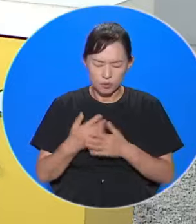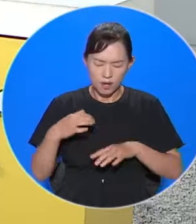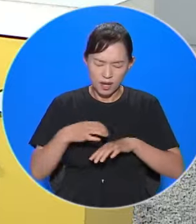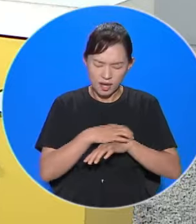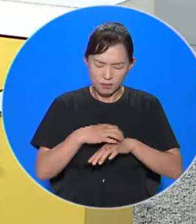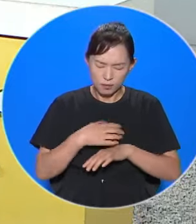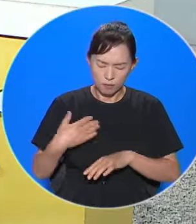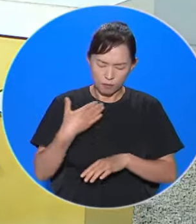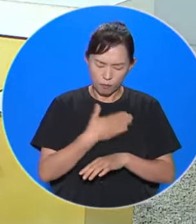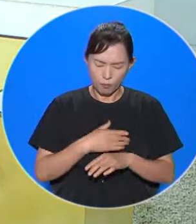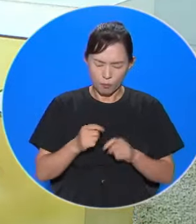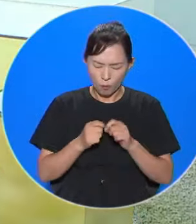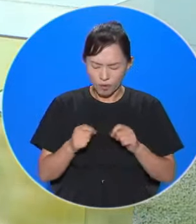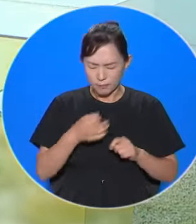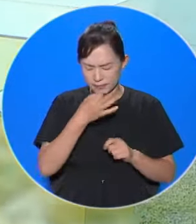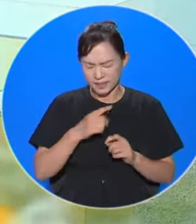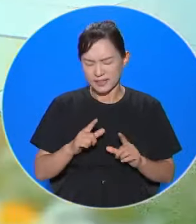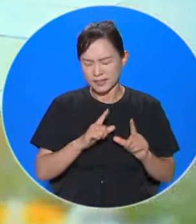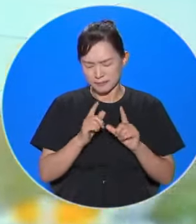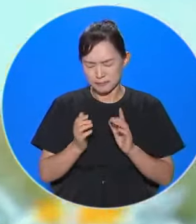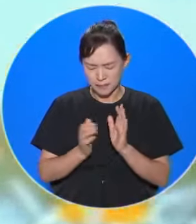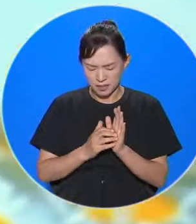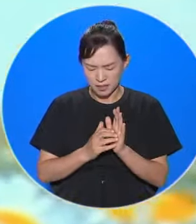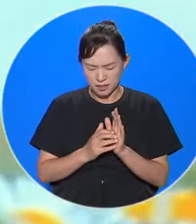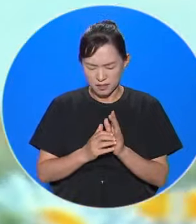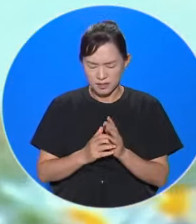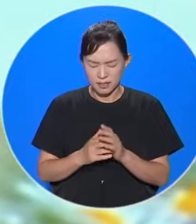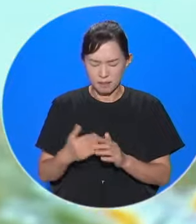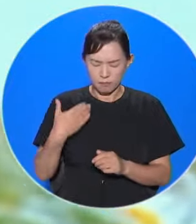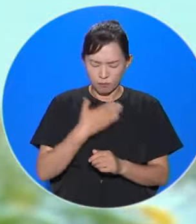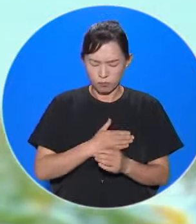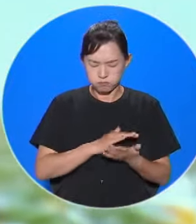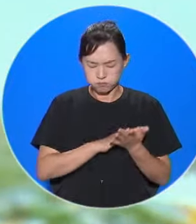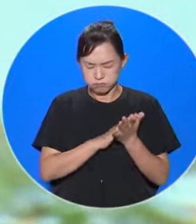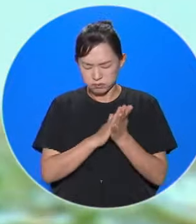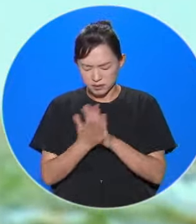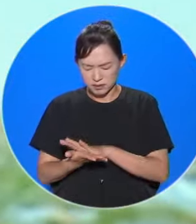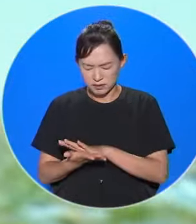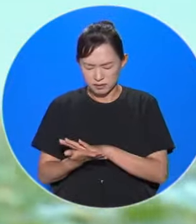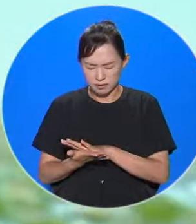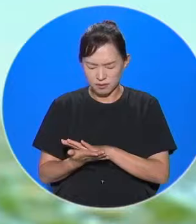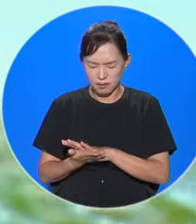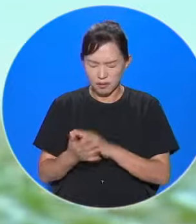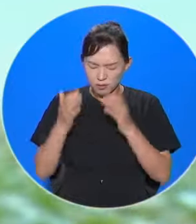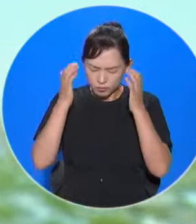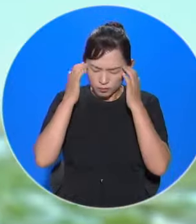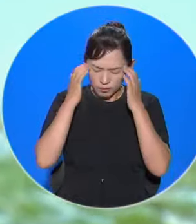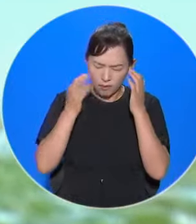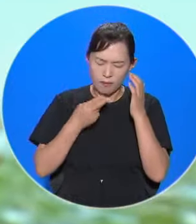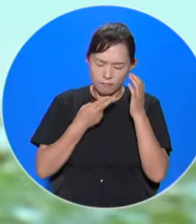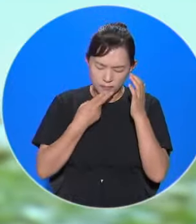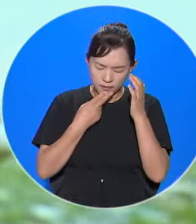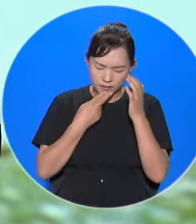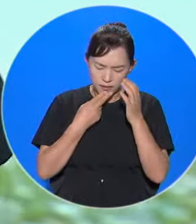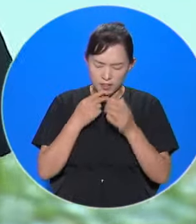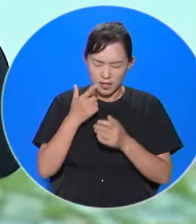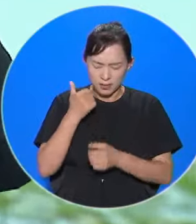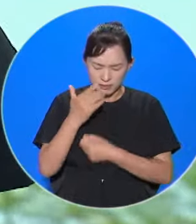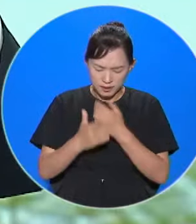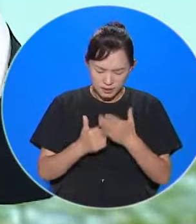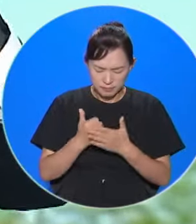체질로 오랫동안 힘들게 지내왔는데 하나님 그 체질이 바뀌어져서 하나님 더 이상 고생하지 않을 수 있도록 아버지